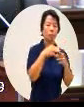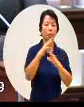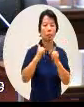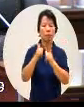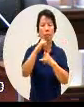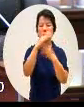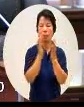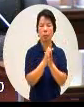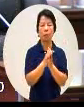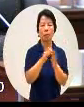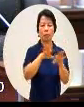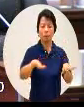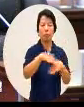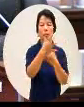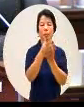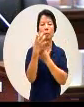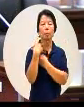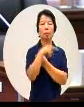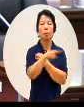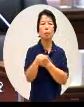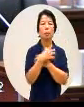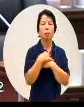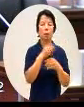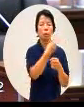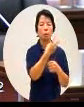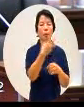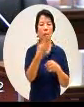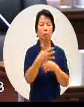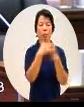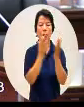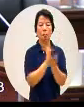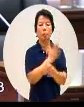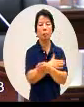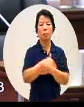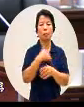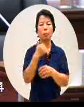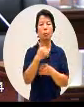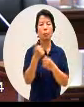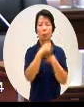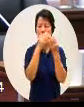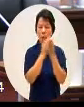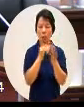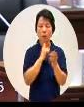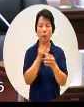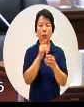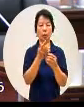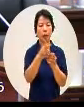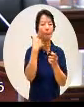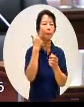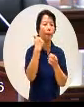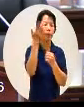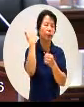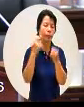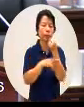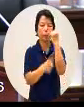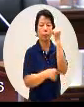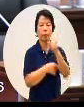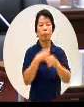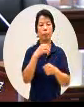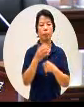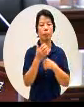跟我去的呢還有228受難者家屬陳穆進他的爸爸是當律師的叫陳金人還有一個